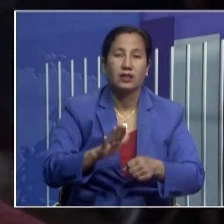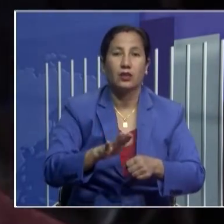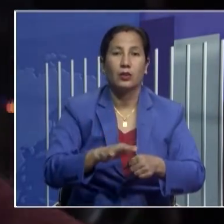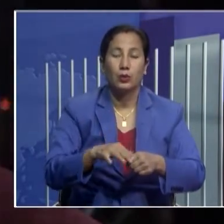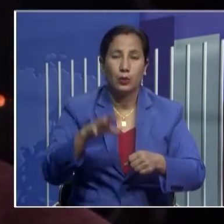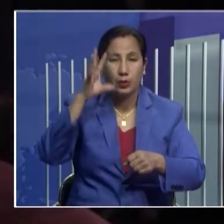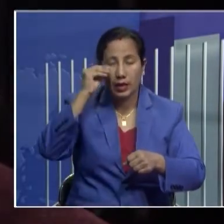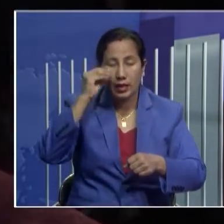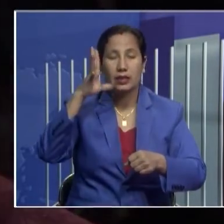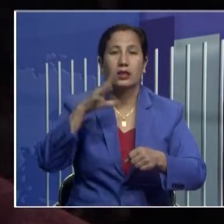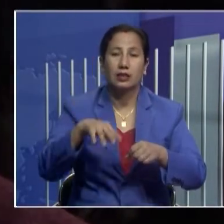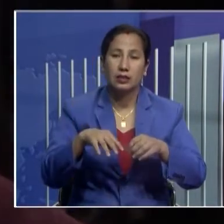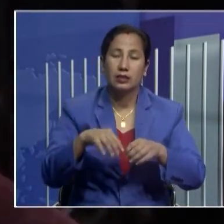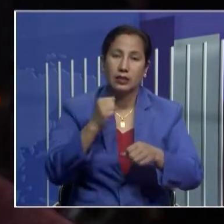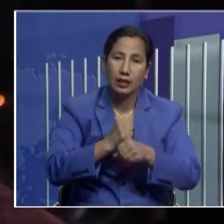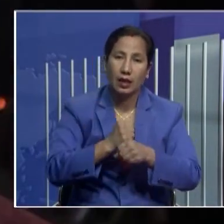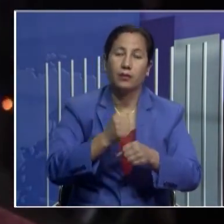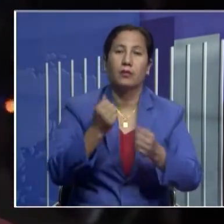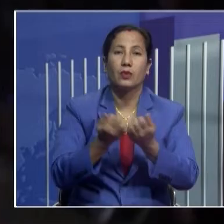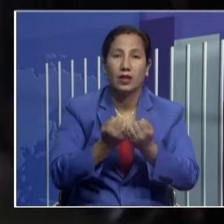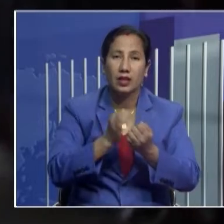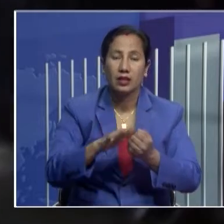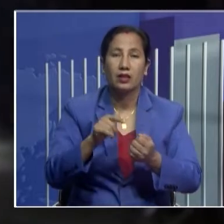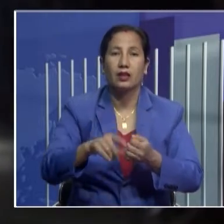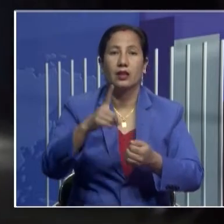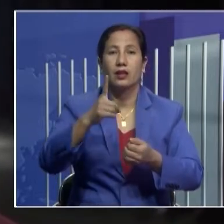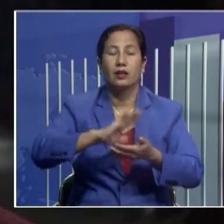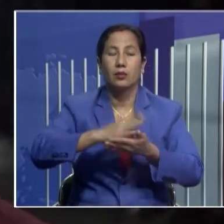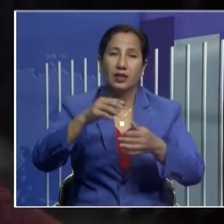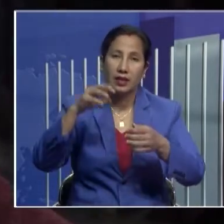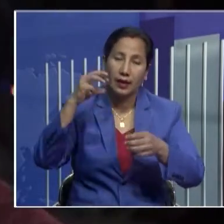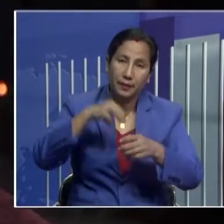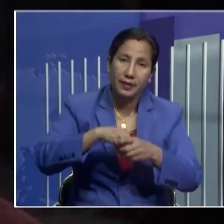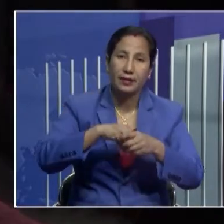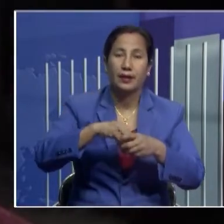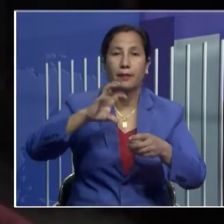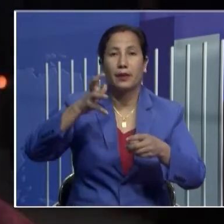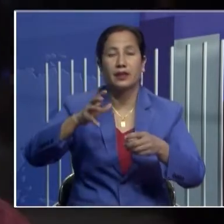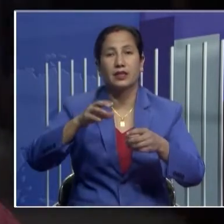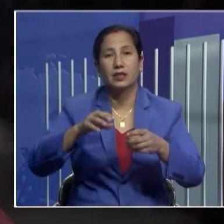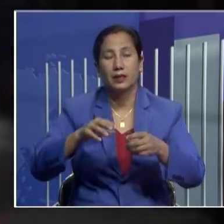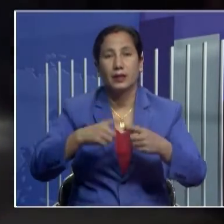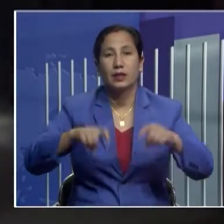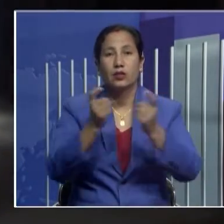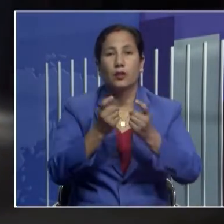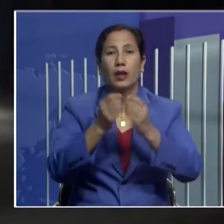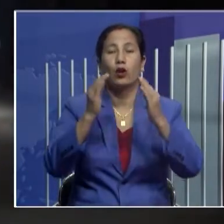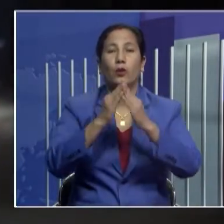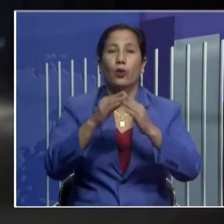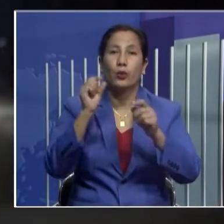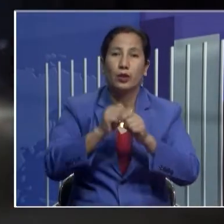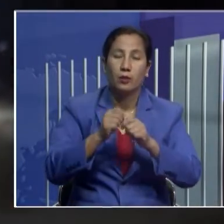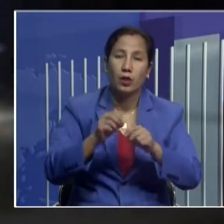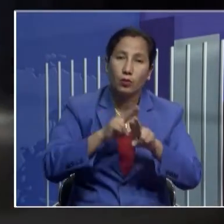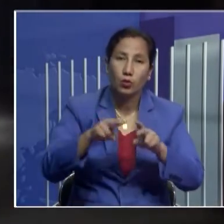छन्। मलाई लाग्छ त म चाहिँ हामी करिब करिब एकाध महिनाभित्रै त म चाहिँ यो प्रदेशसभाको भवन चाहिँ निर्माण हुन्छ र हाम्रो हिउँदी अधिवेशनसम्म त म चाहिँ यहाँबाट हुन्छ